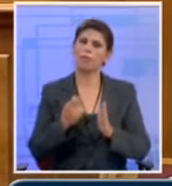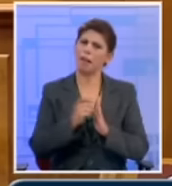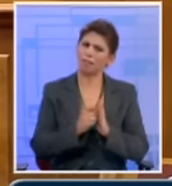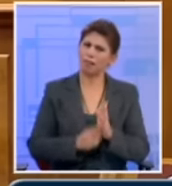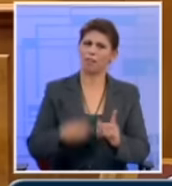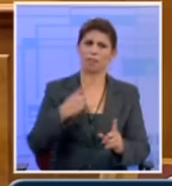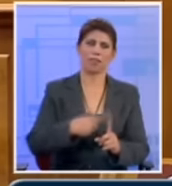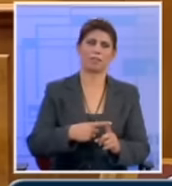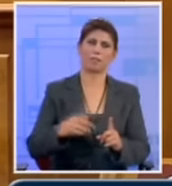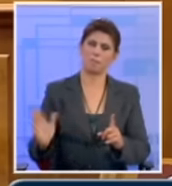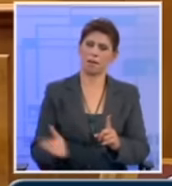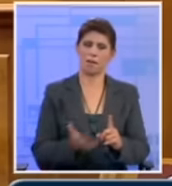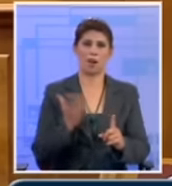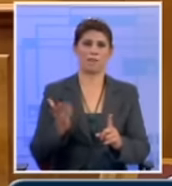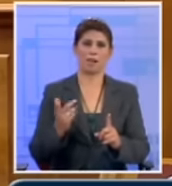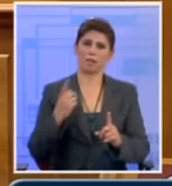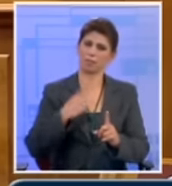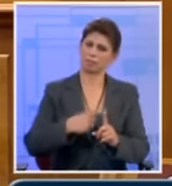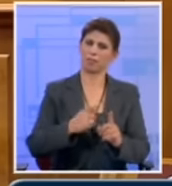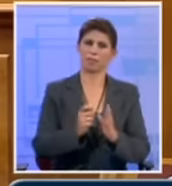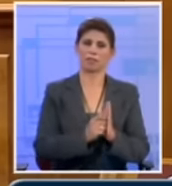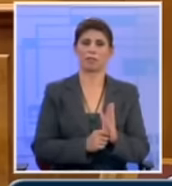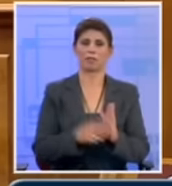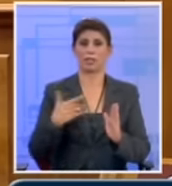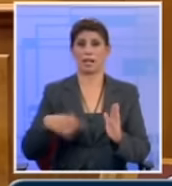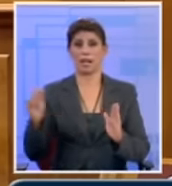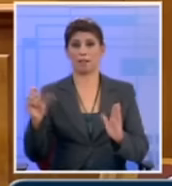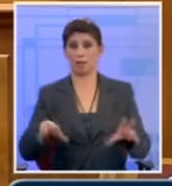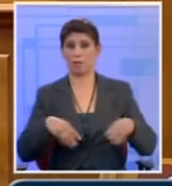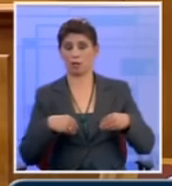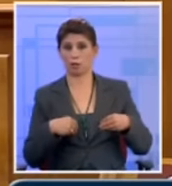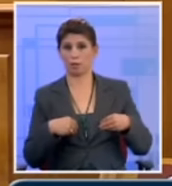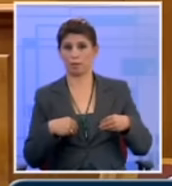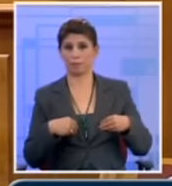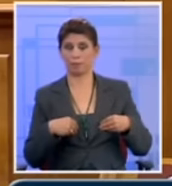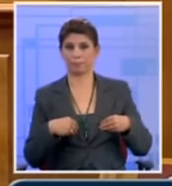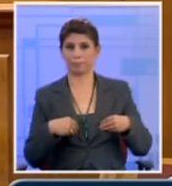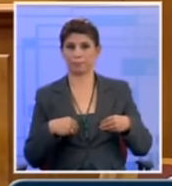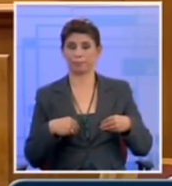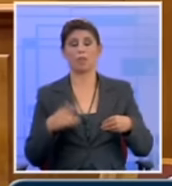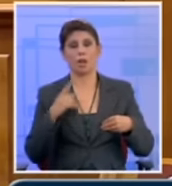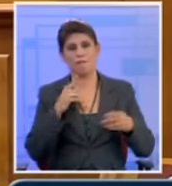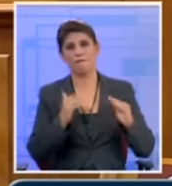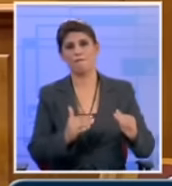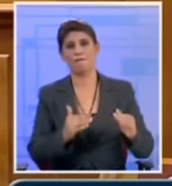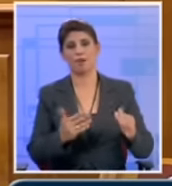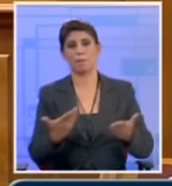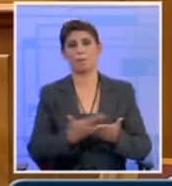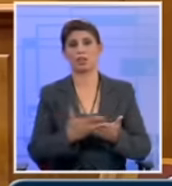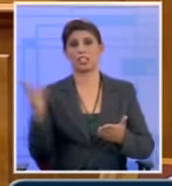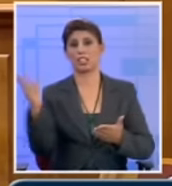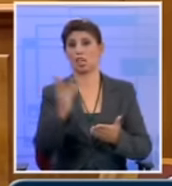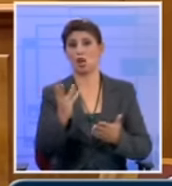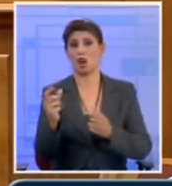αυτά την άρνησή σας να αποδεχτούμε ως έχει την πρόταση των τριών θεσμών.